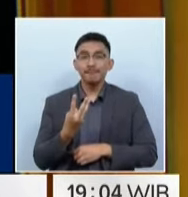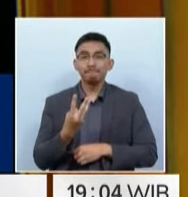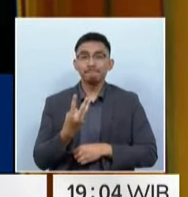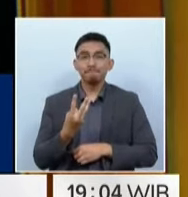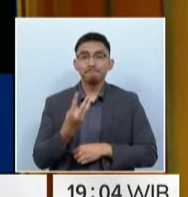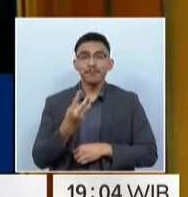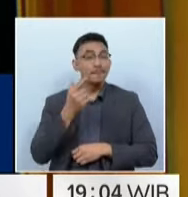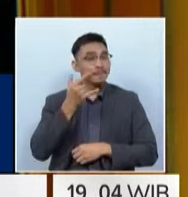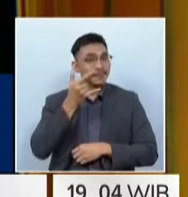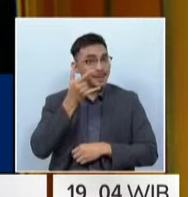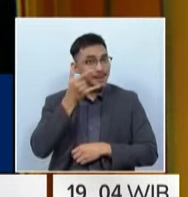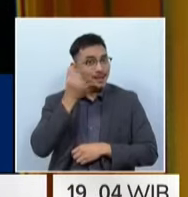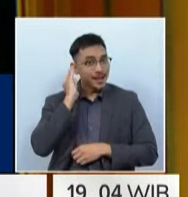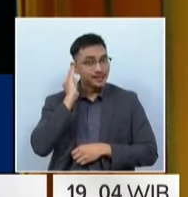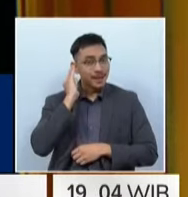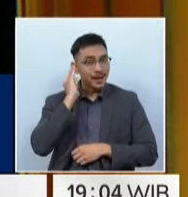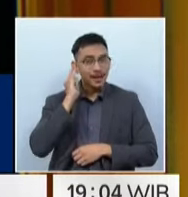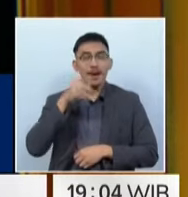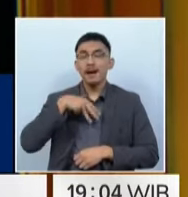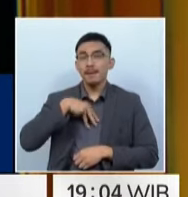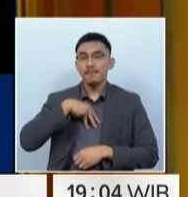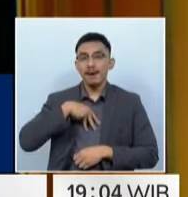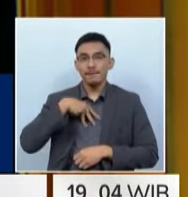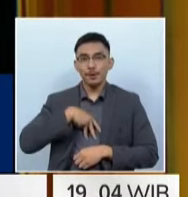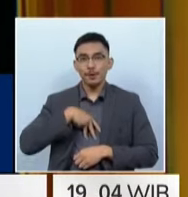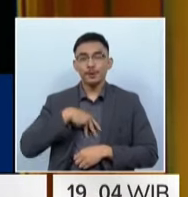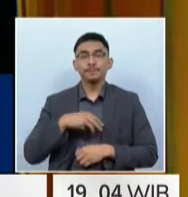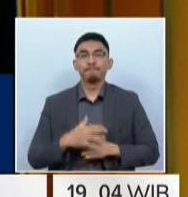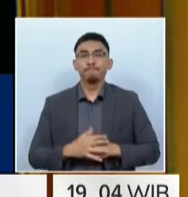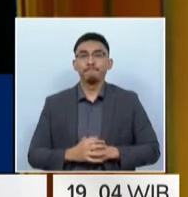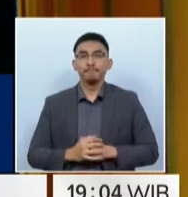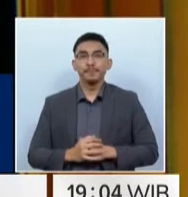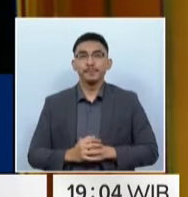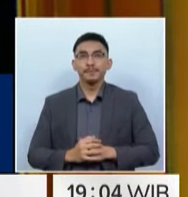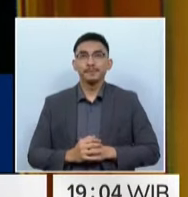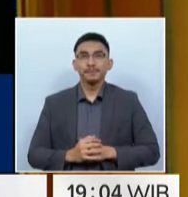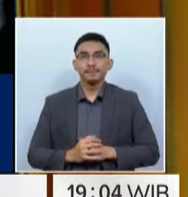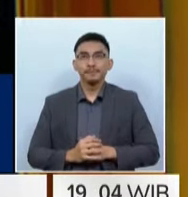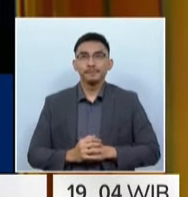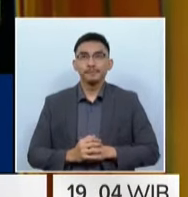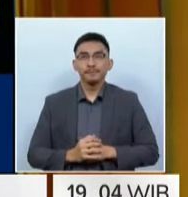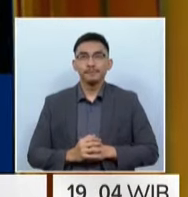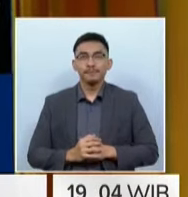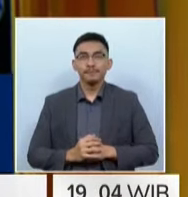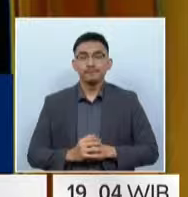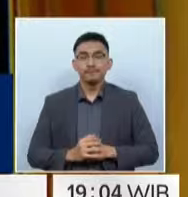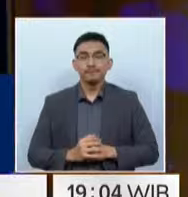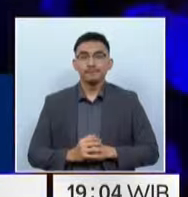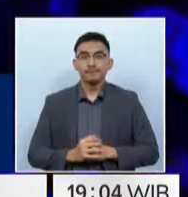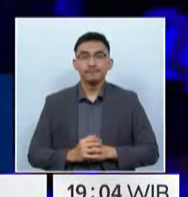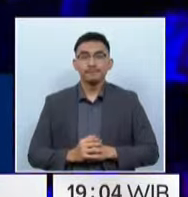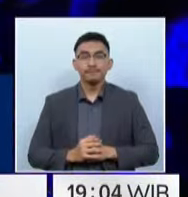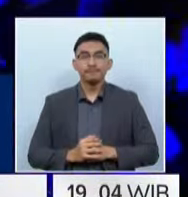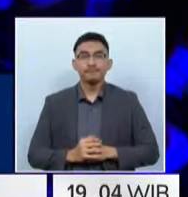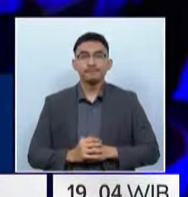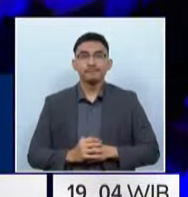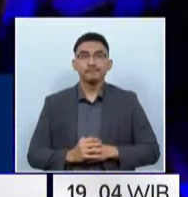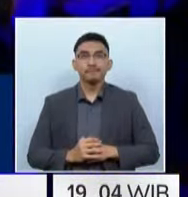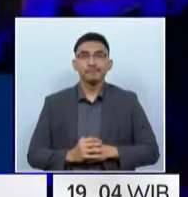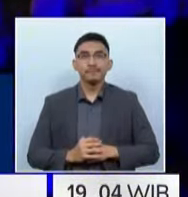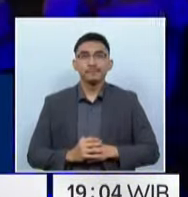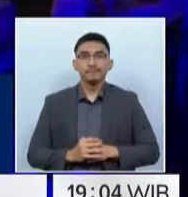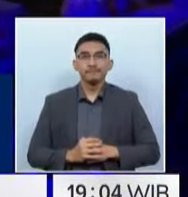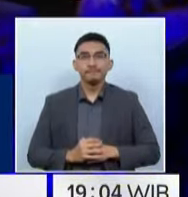pranowo SH Mip dan Bapak Prof Dr H Muhammad Mahfud MD berkenan Bapak